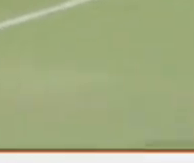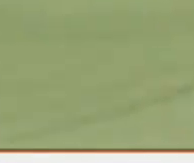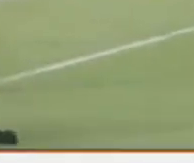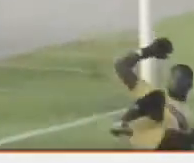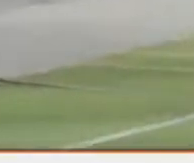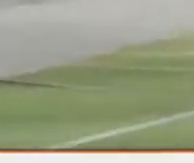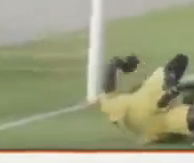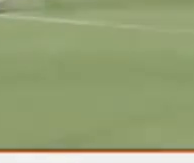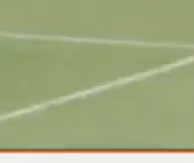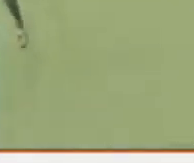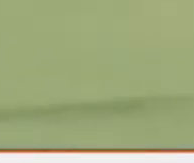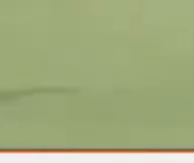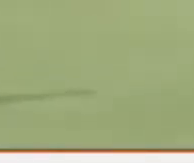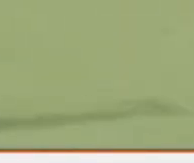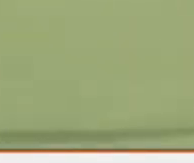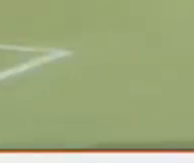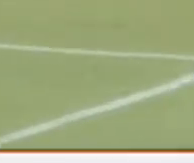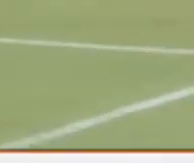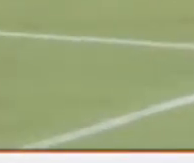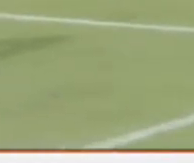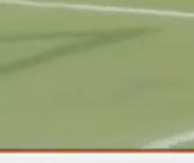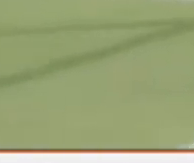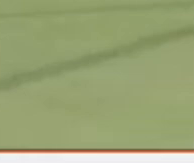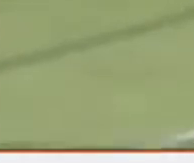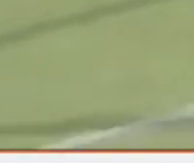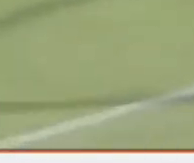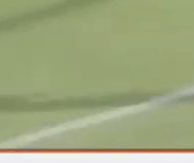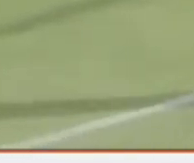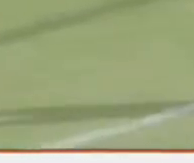Lord Avuchi Muyonga!